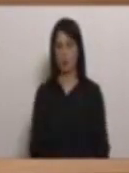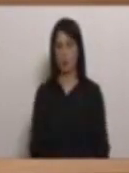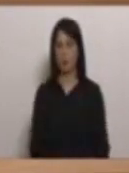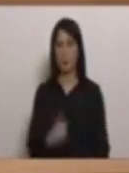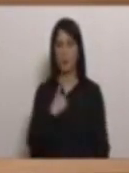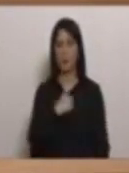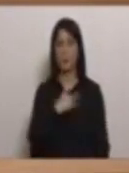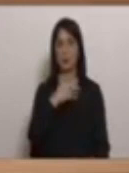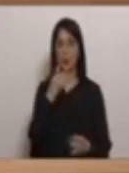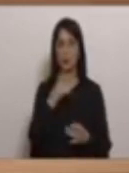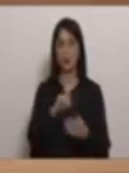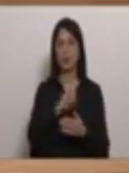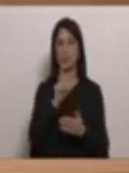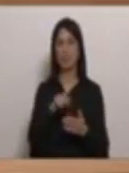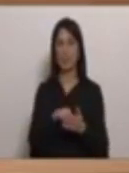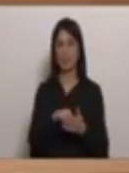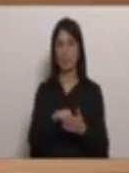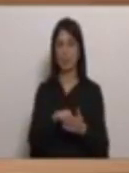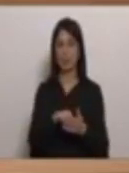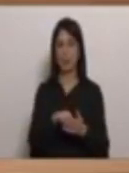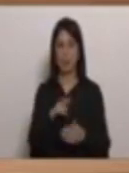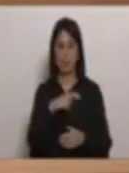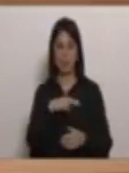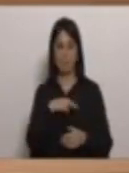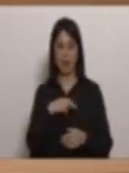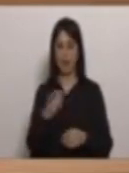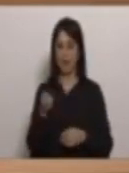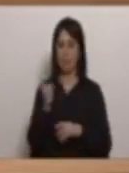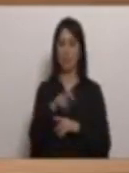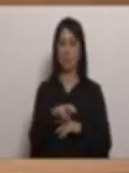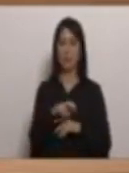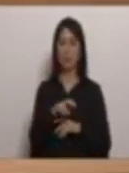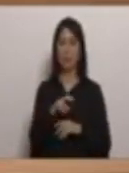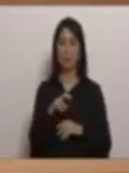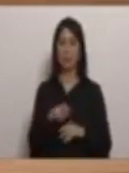მინდა უბრალოდ კითხვა დავსვა. Პარლამენტში შემოსულია,